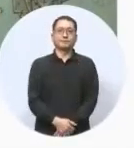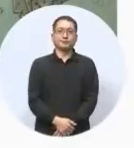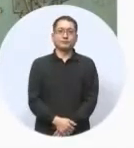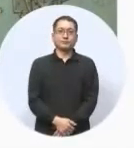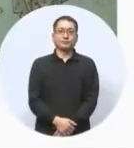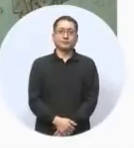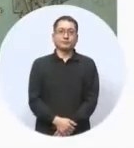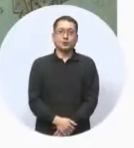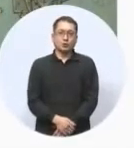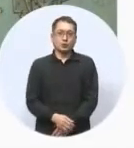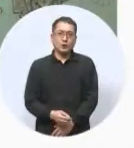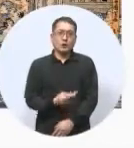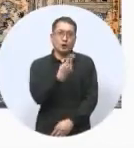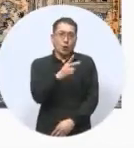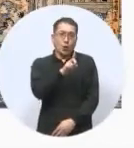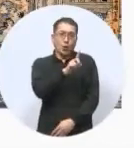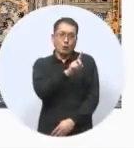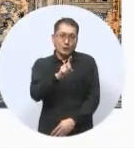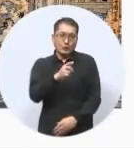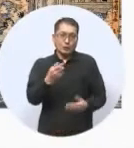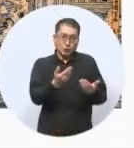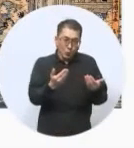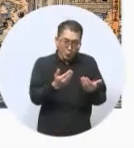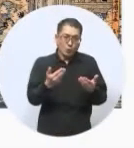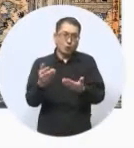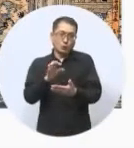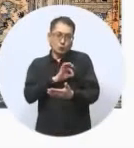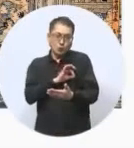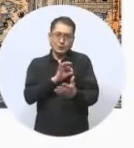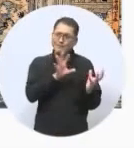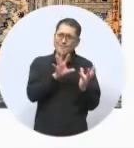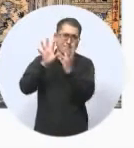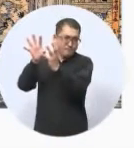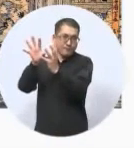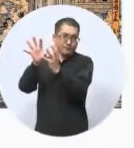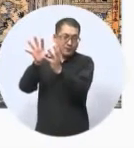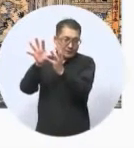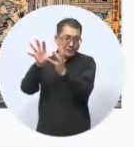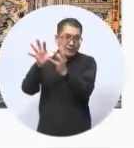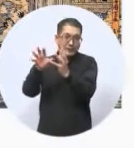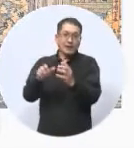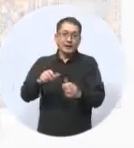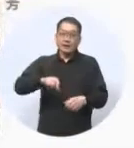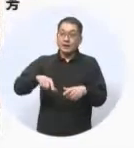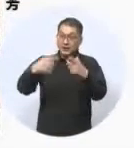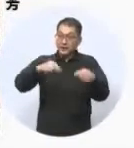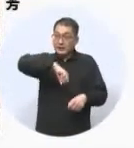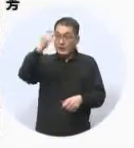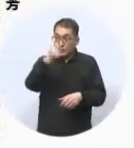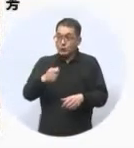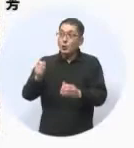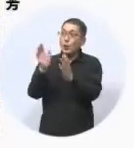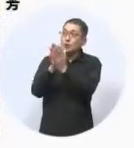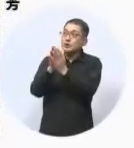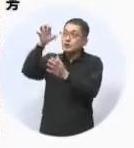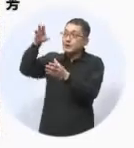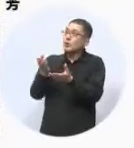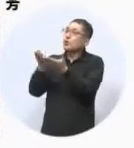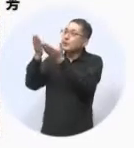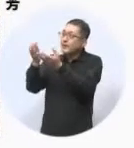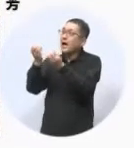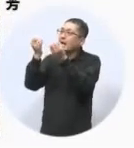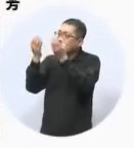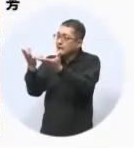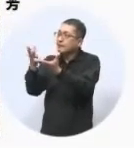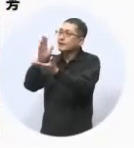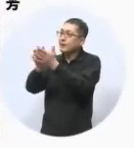特に鳶や職人に人気があり、木立を神前に納め、改めて授けられた木立を呉